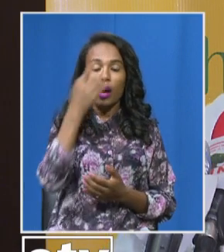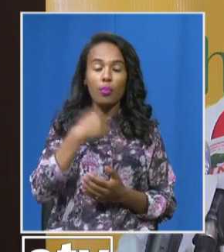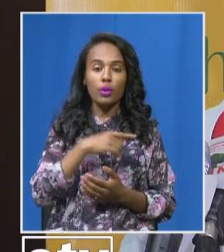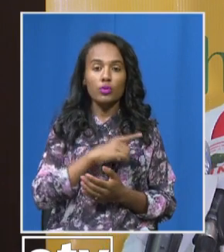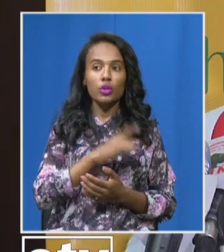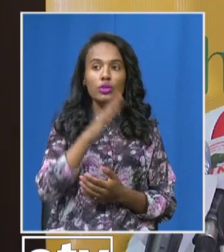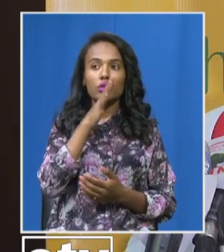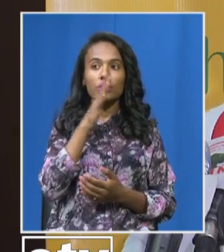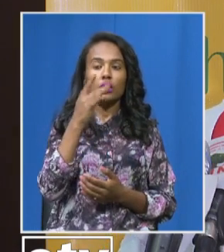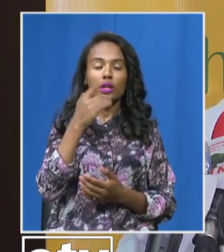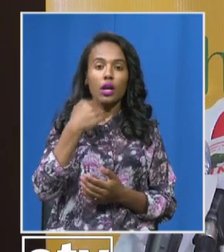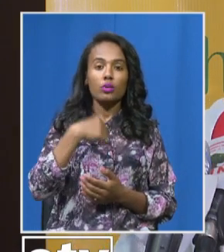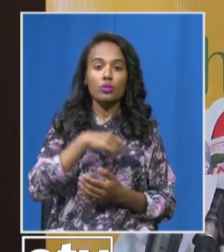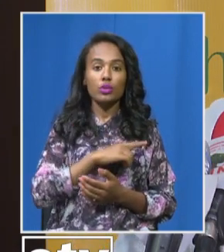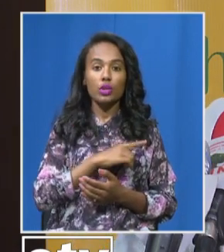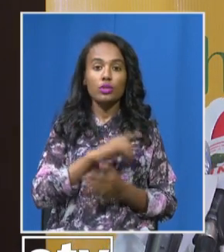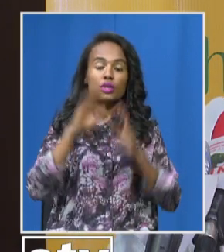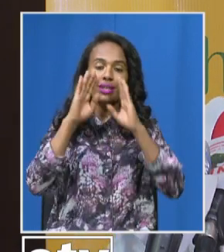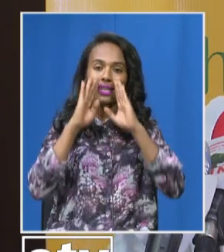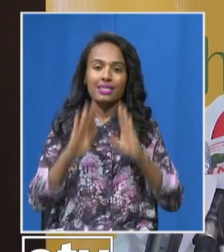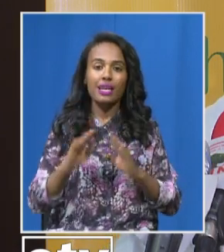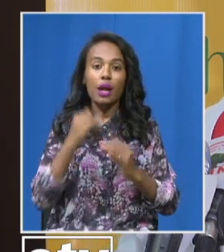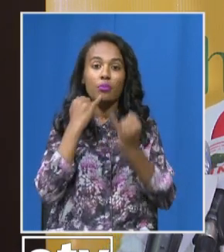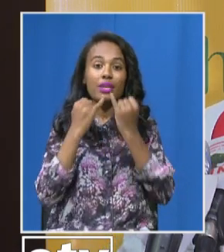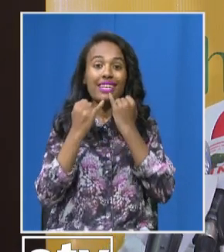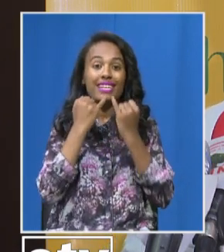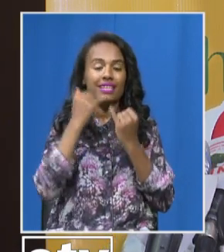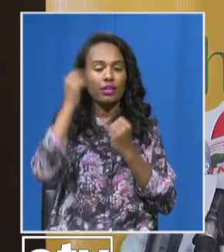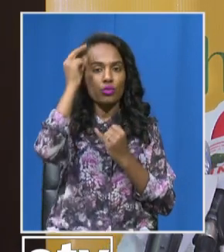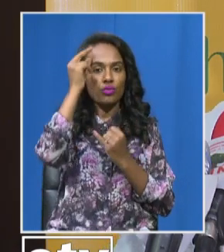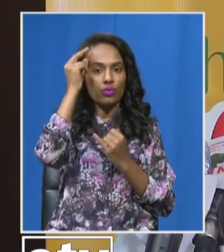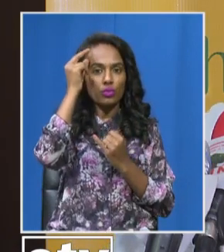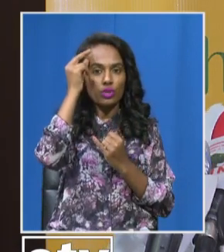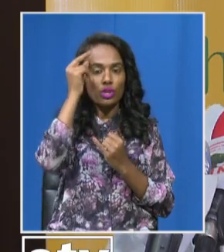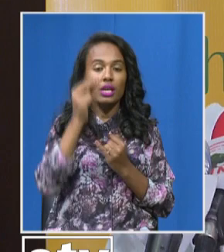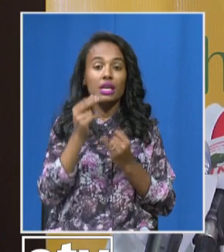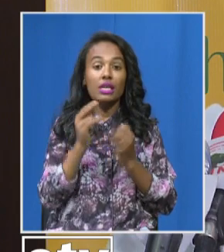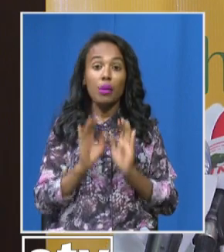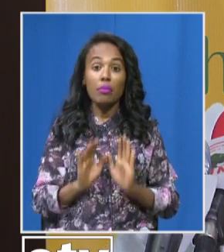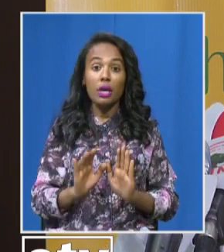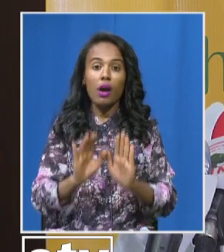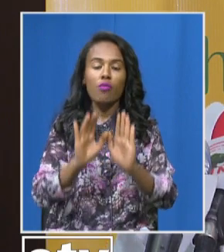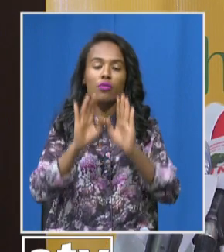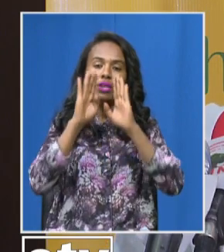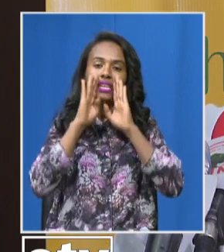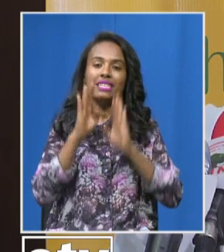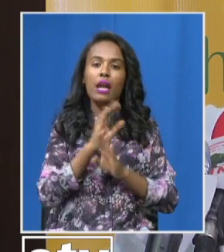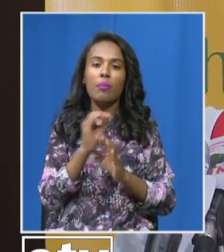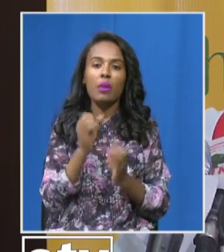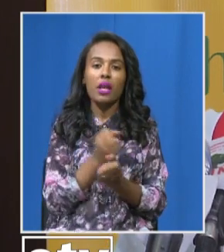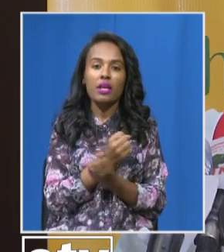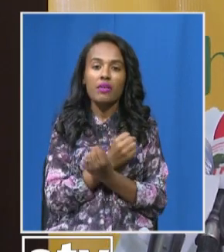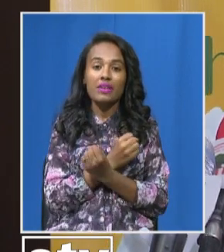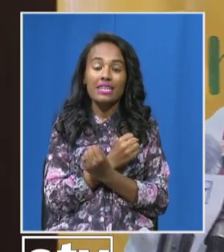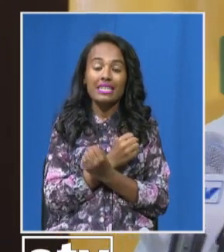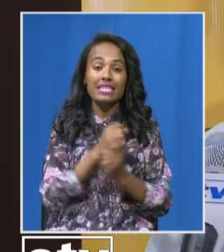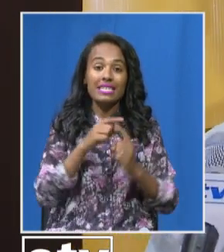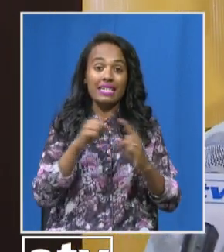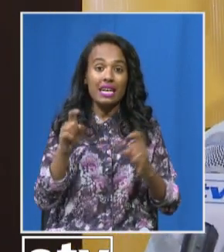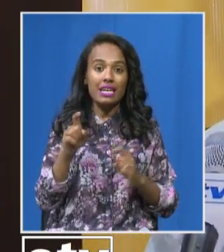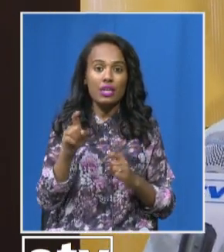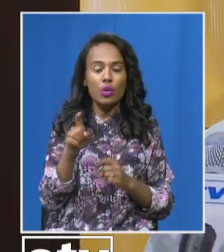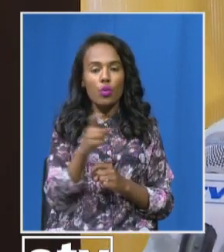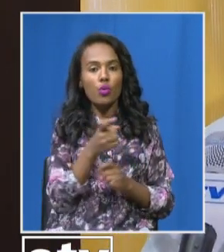የአባቶቻችንና የእናቶቻችን የሰላምና የእርቅ ትውፊቶች የሚጋፉ የሰላምና የፍቅር ጽር